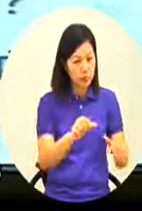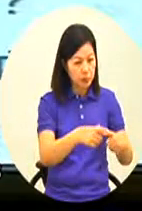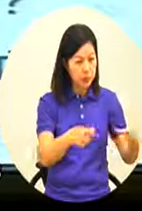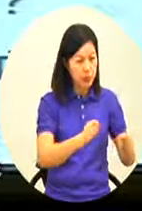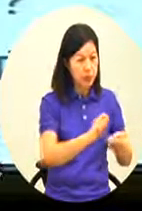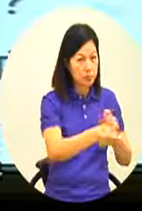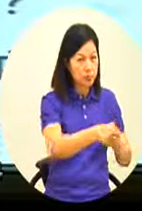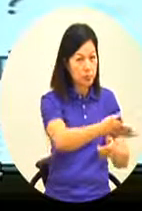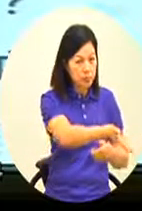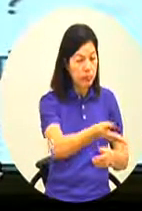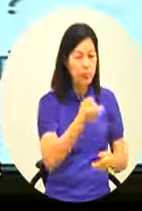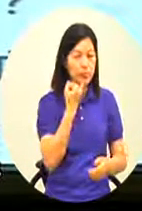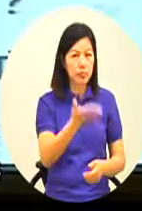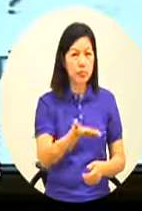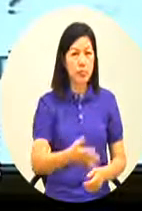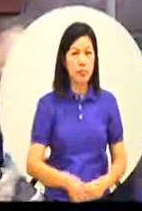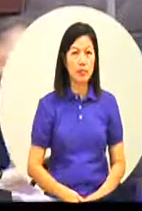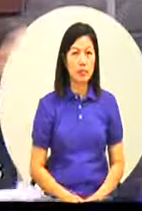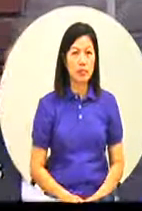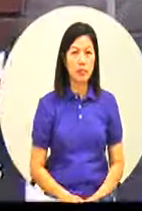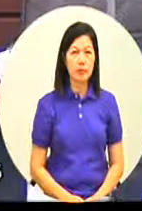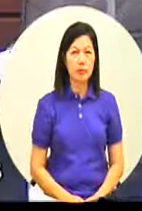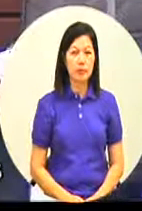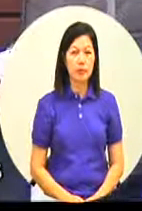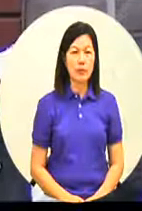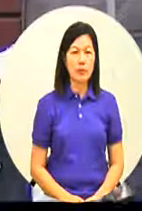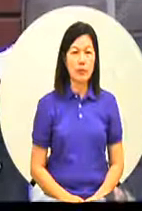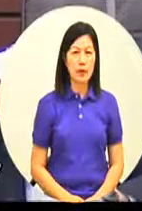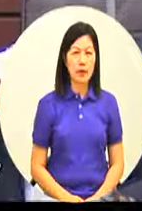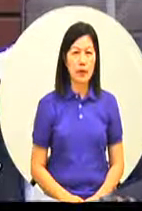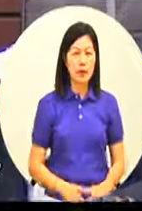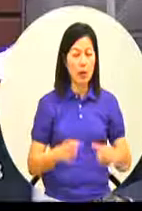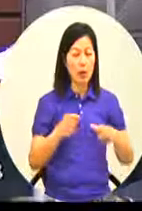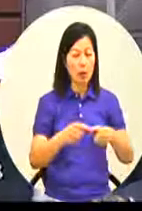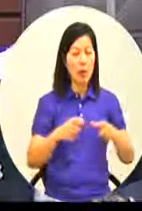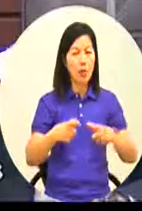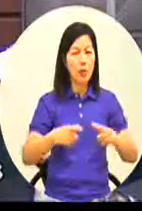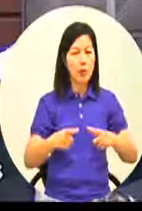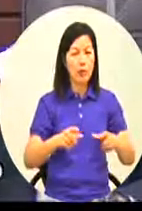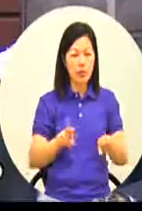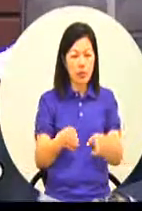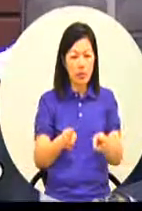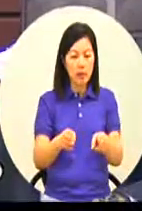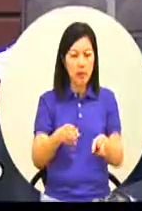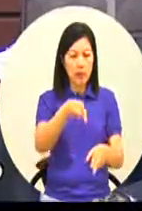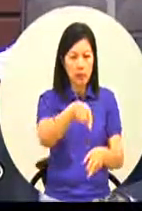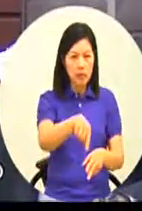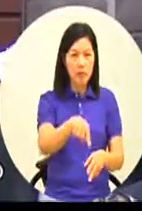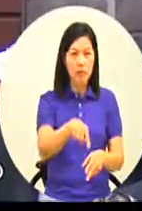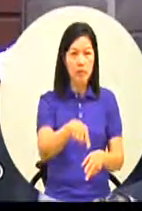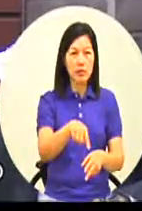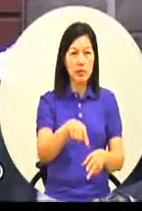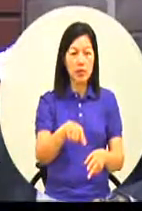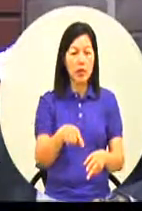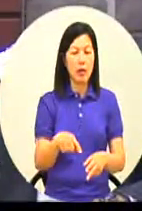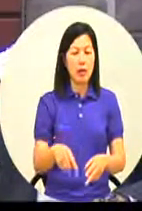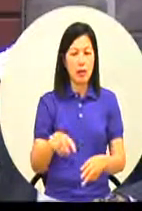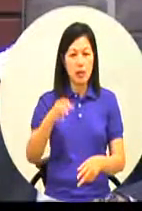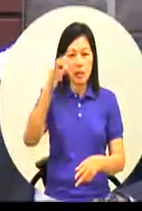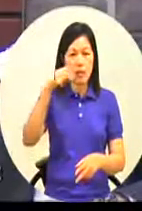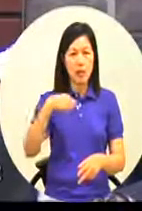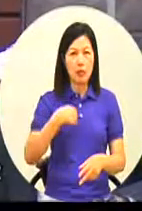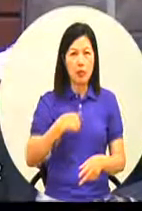简单的回应？ 请局长答复。 在公园烤肉的部分哈，那当然我们的同仁会给他